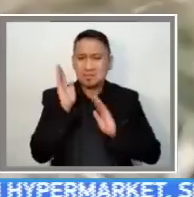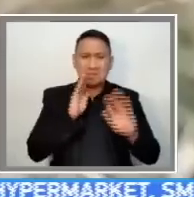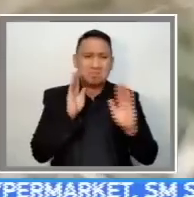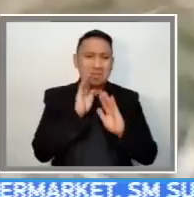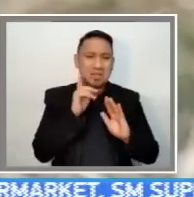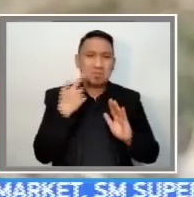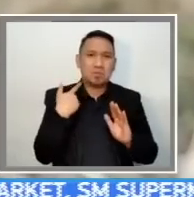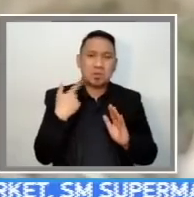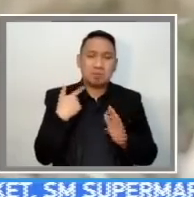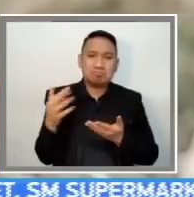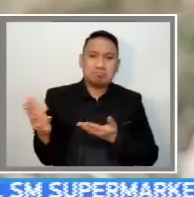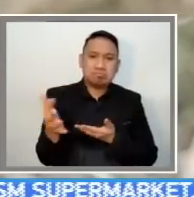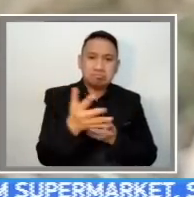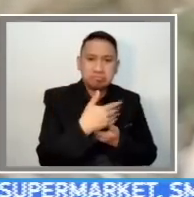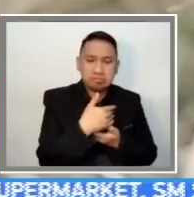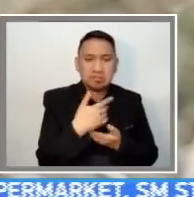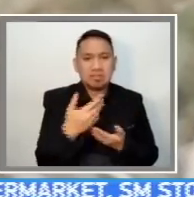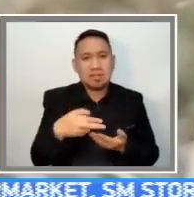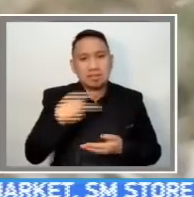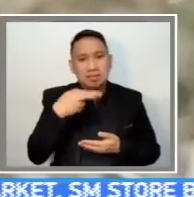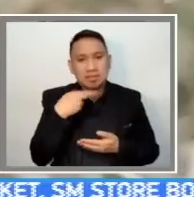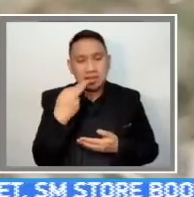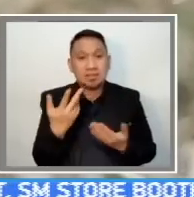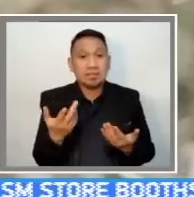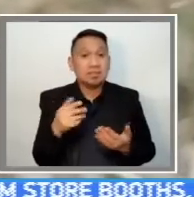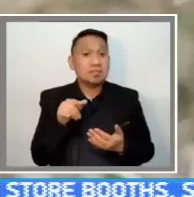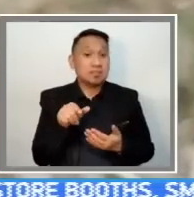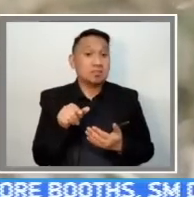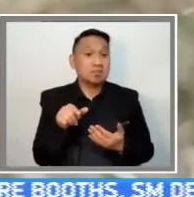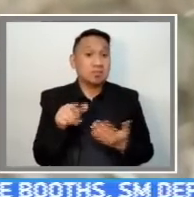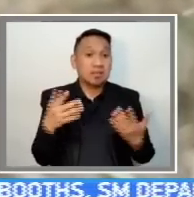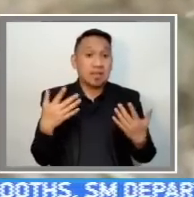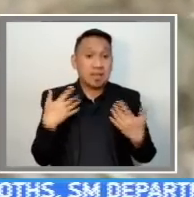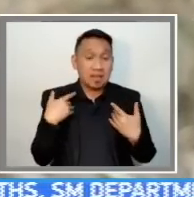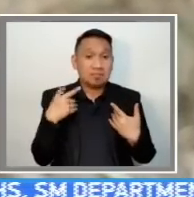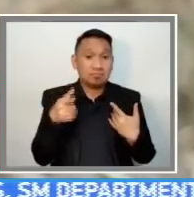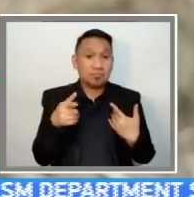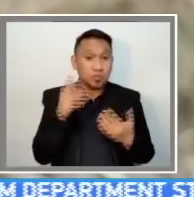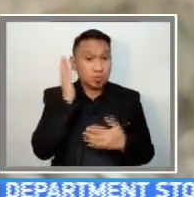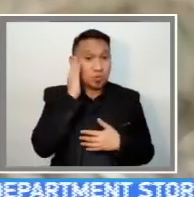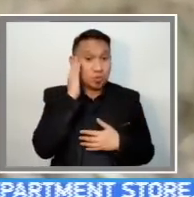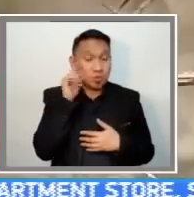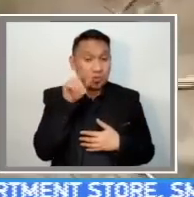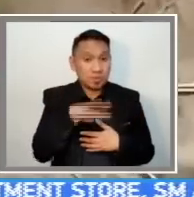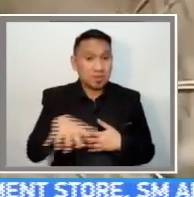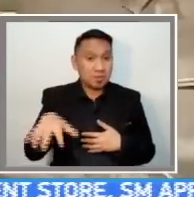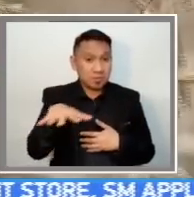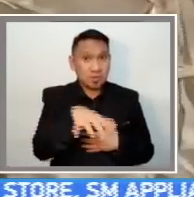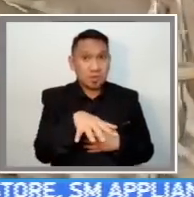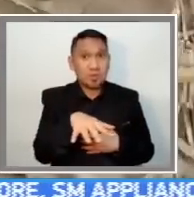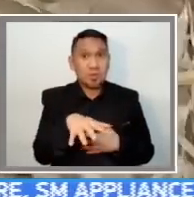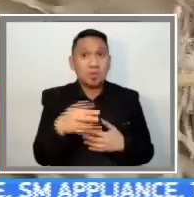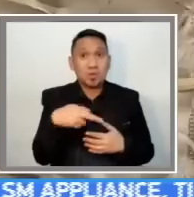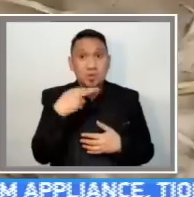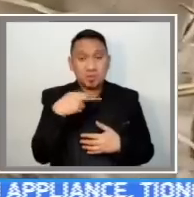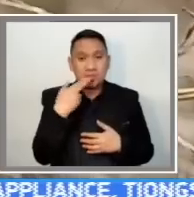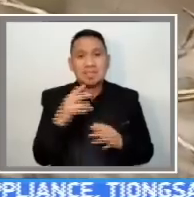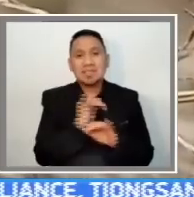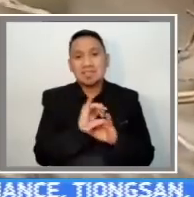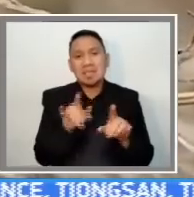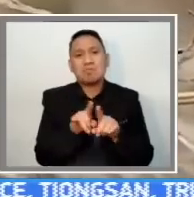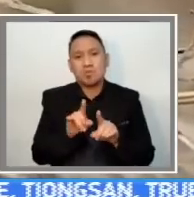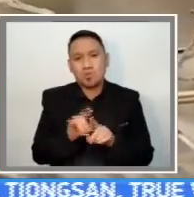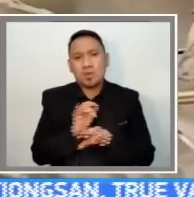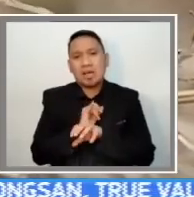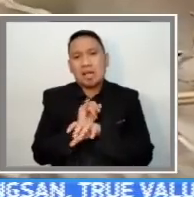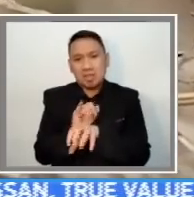mag-ani ng palay. Bukod po sa bayan ng Norala na kilala bilang Rice Bowl of the South, na peste rin ang ilang palayan sa